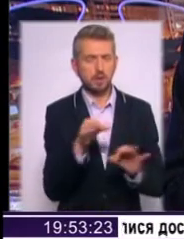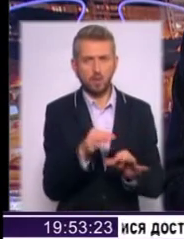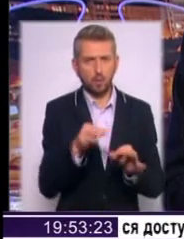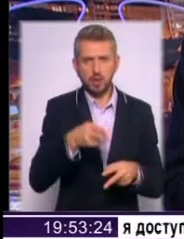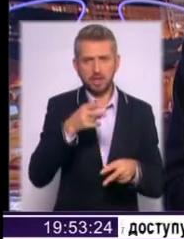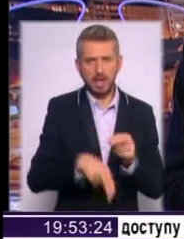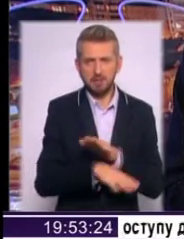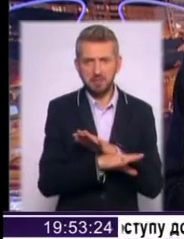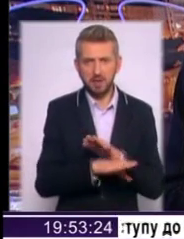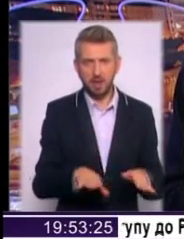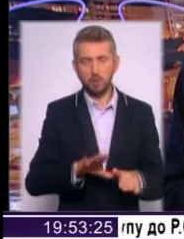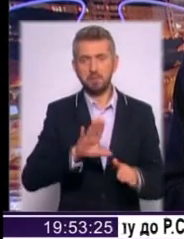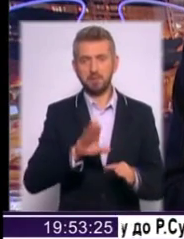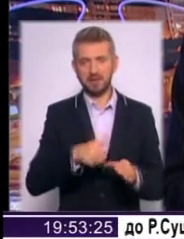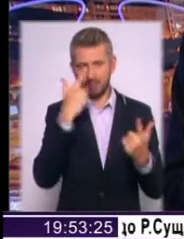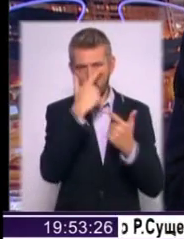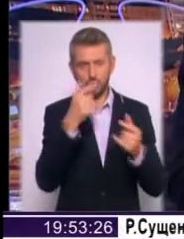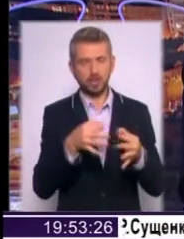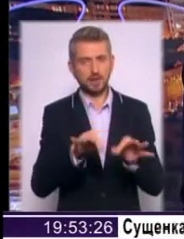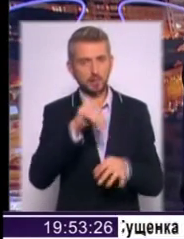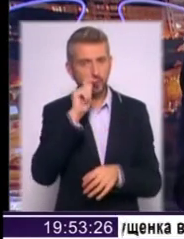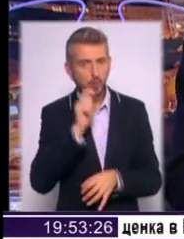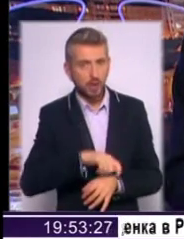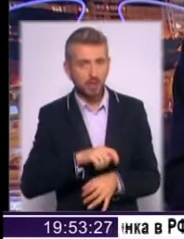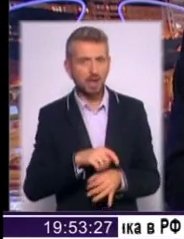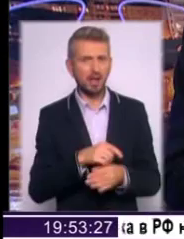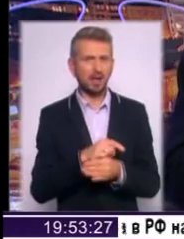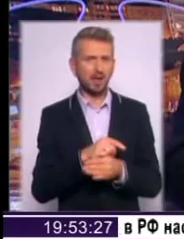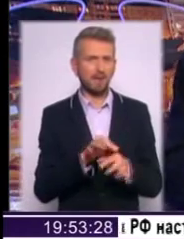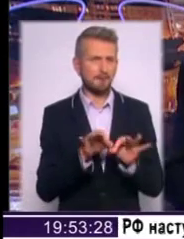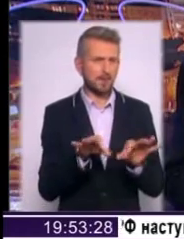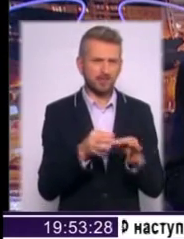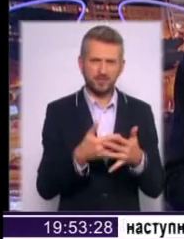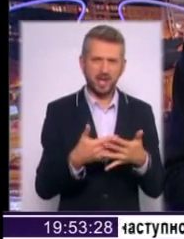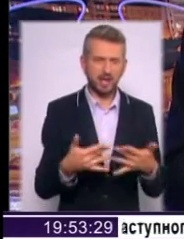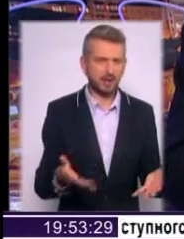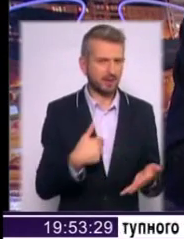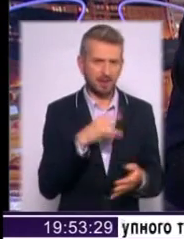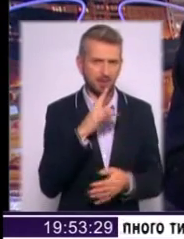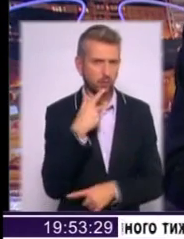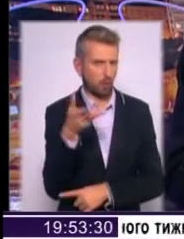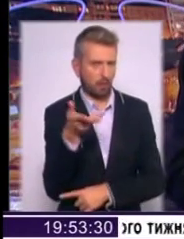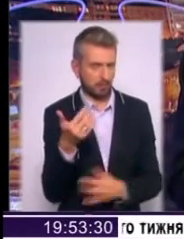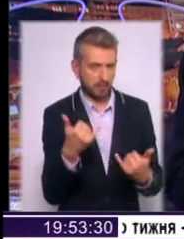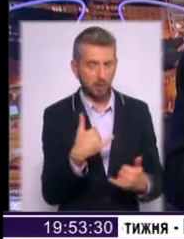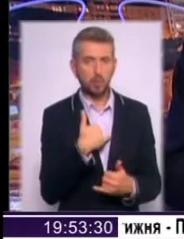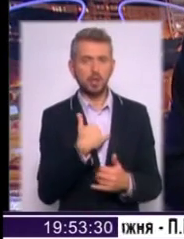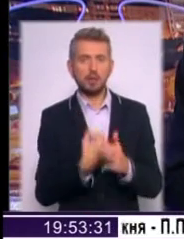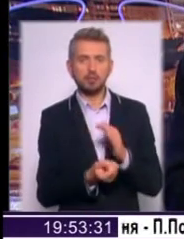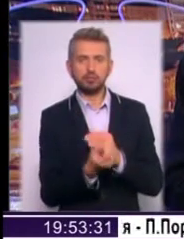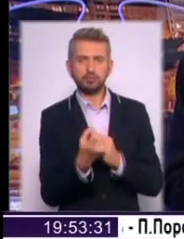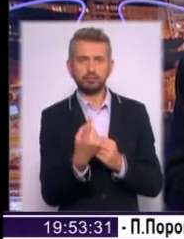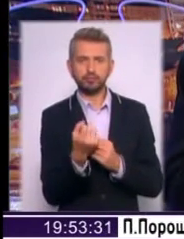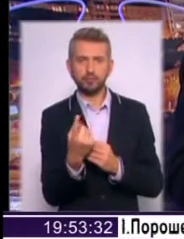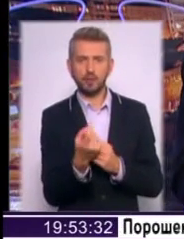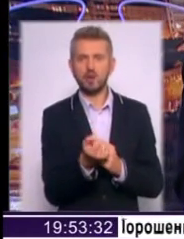з моменту проголошення незалежності України. В силу там різних історичних причин, про які я не буду читати лекцію, у нас утворилося декілька